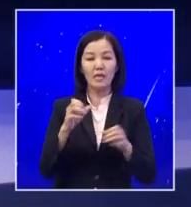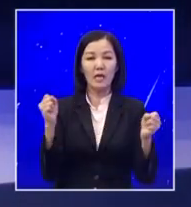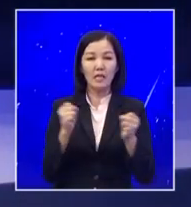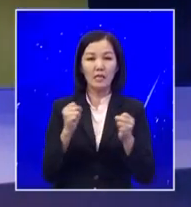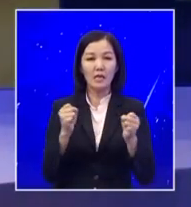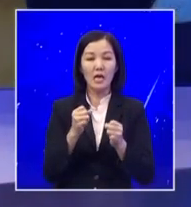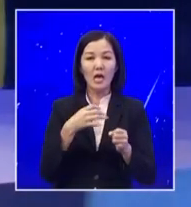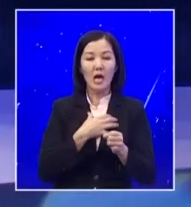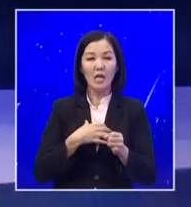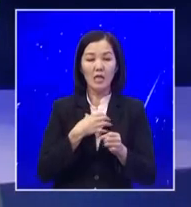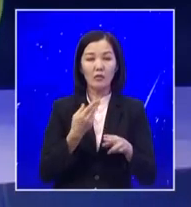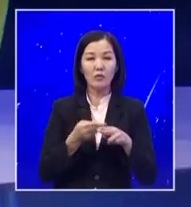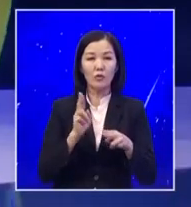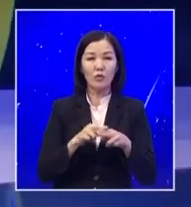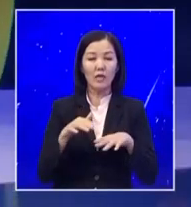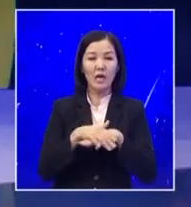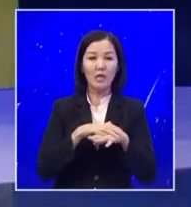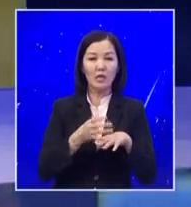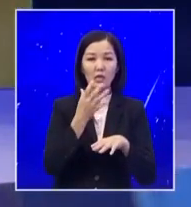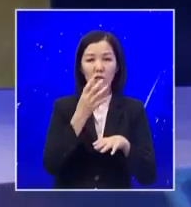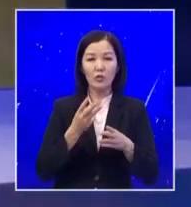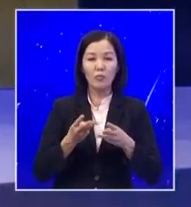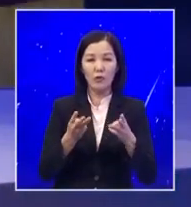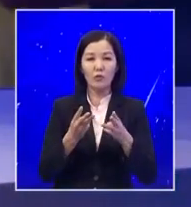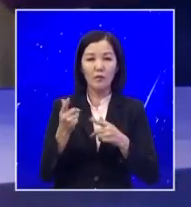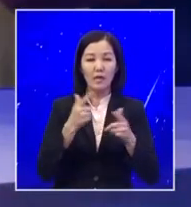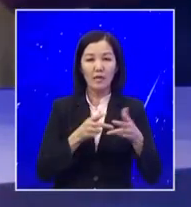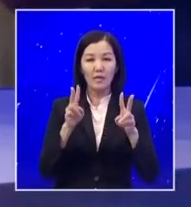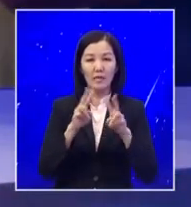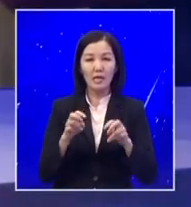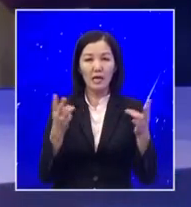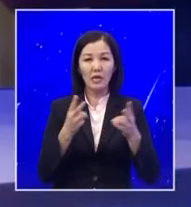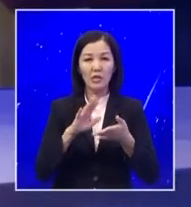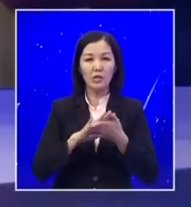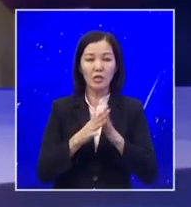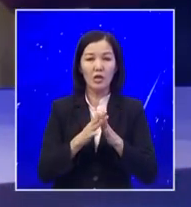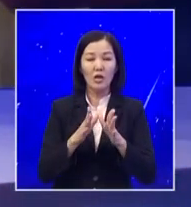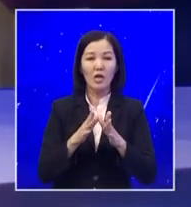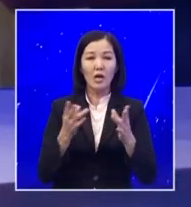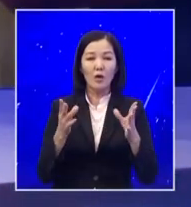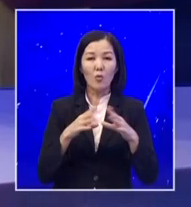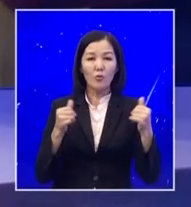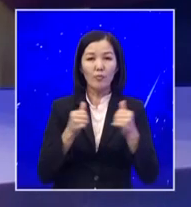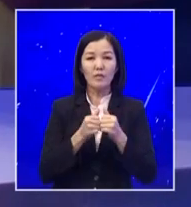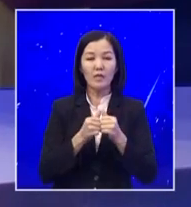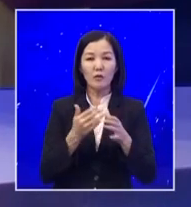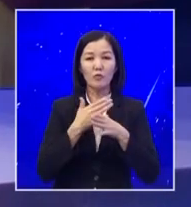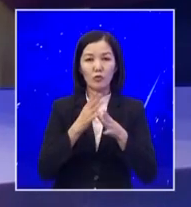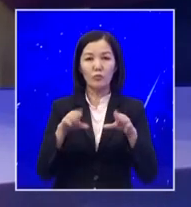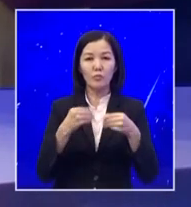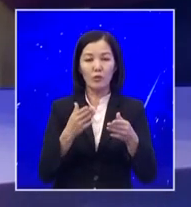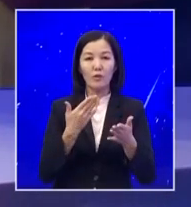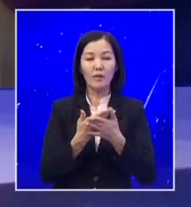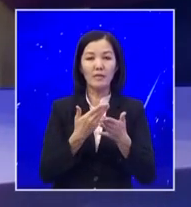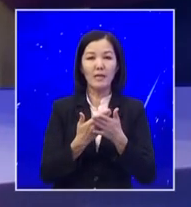маусымға алаңдаулы. Сондықтан халықтың жылыту маусымына дайындықтарын тексеріп, қажет жағдайда мұқтаж отбасыларға қол ұшын